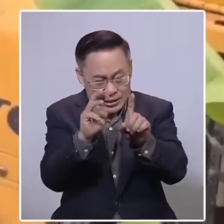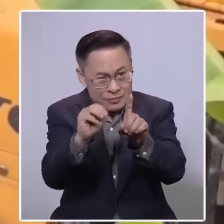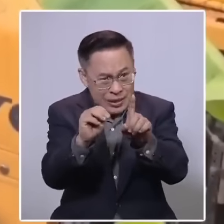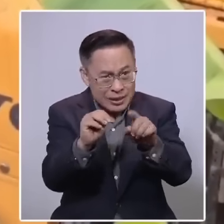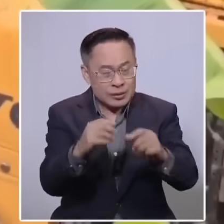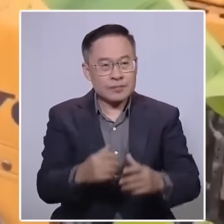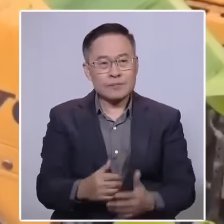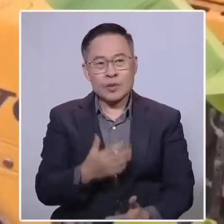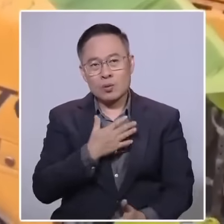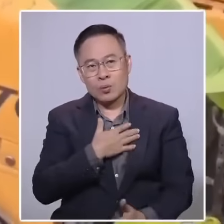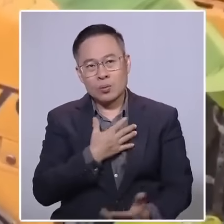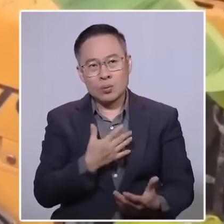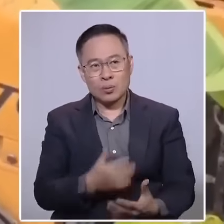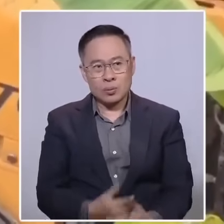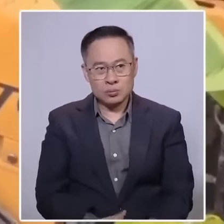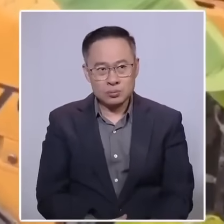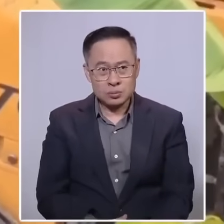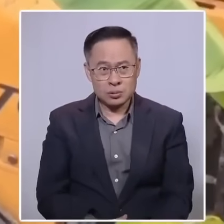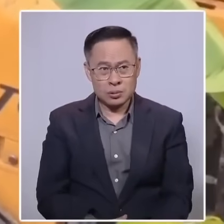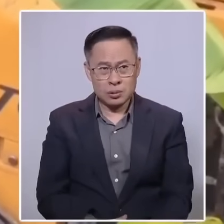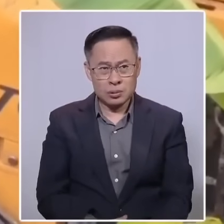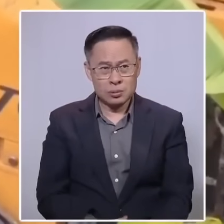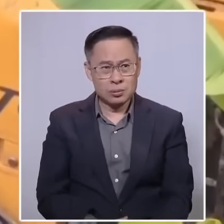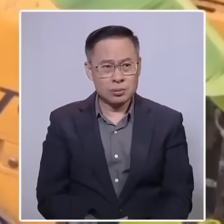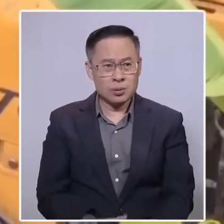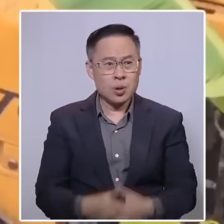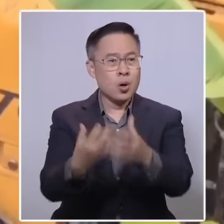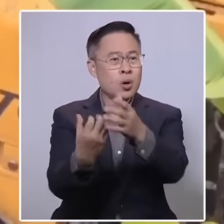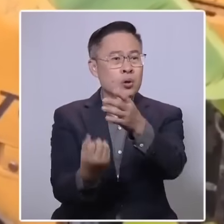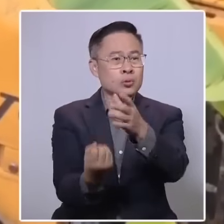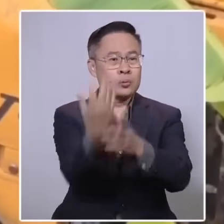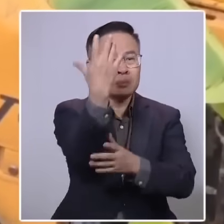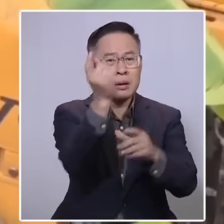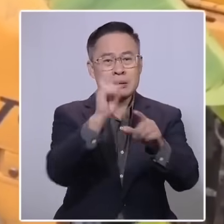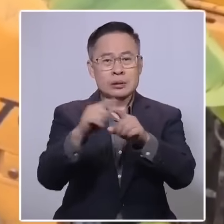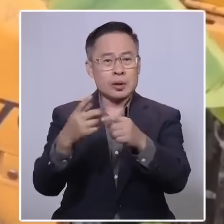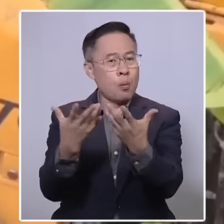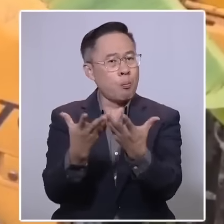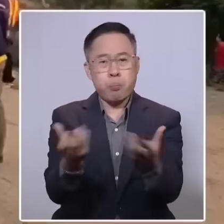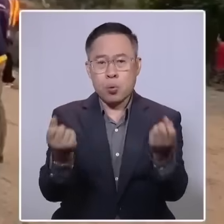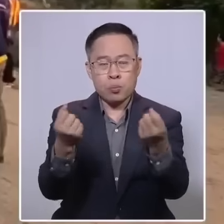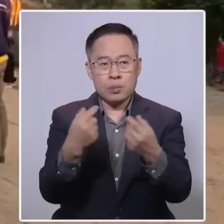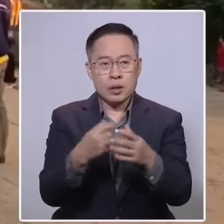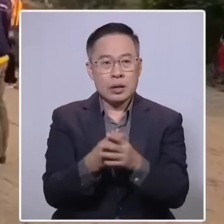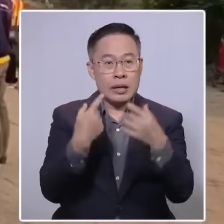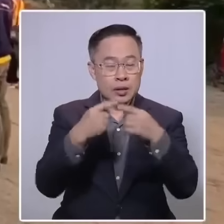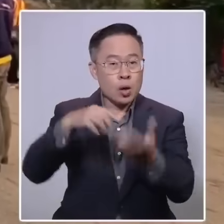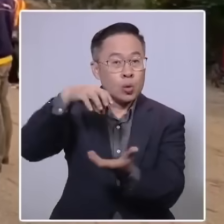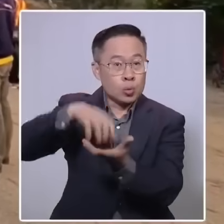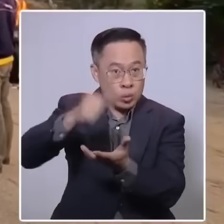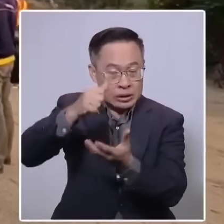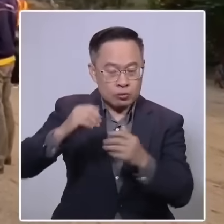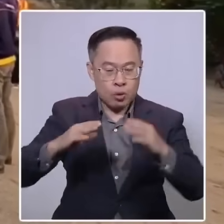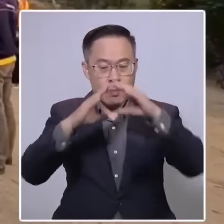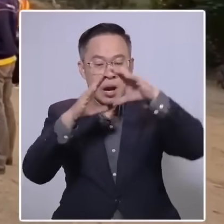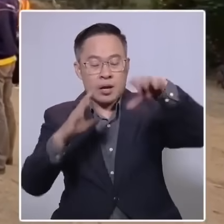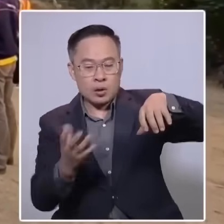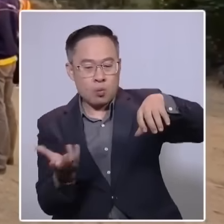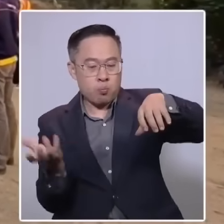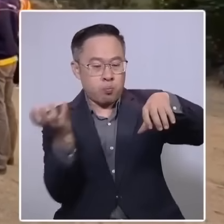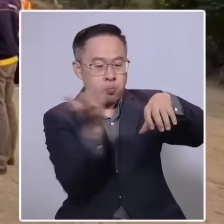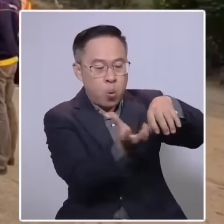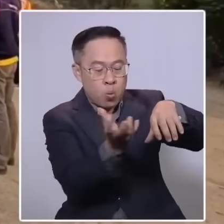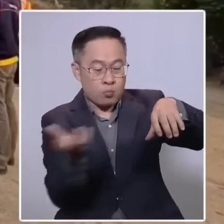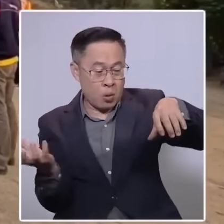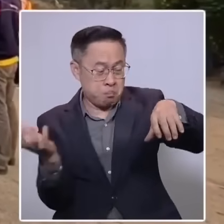การไปตรวจสอบ เยียวยากันหน่อยนะอย่างนี้นะ แล้วก็ตรวจสอบด้วยว่าสาเหตุเนี่ยที่แบ็คโฮคันนี้มันไปจอดอยู ่ นะ